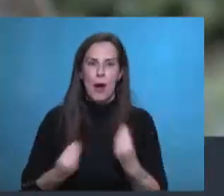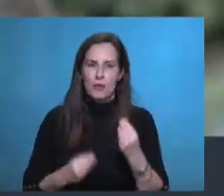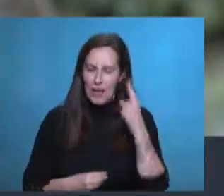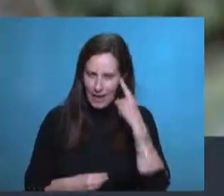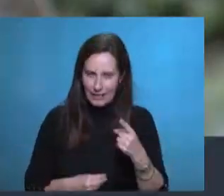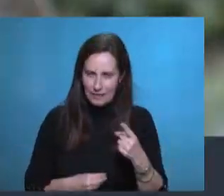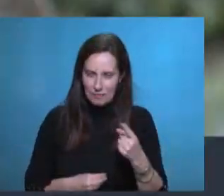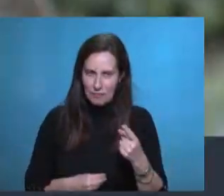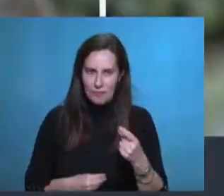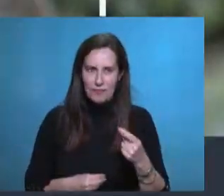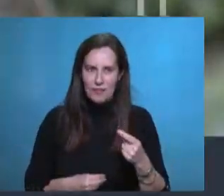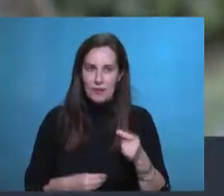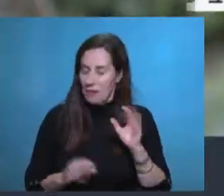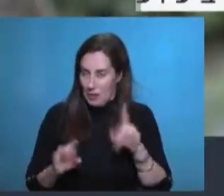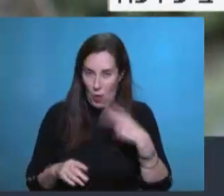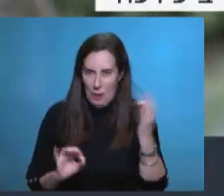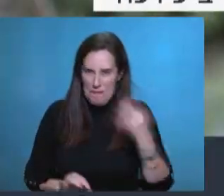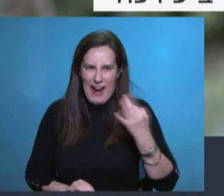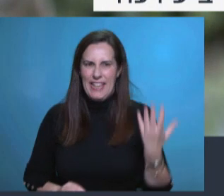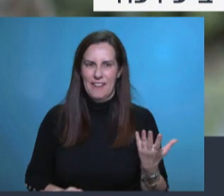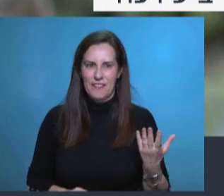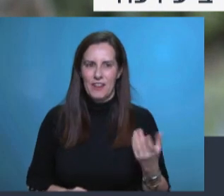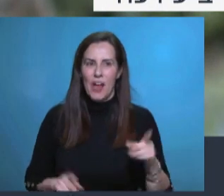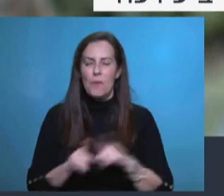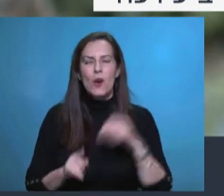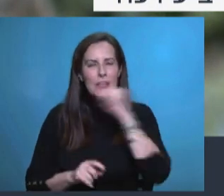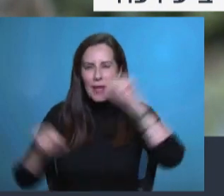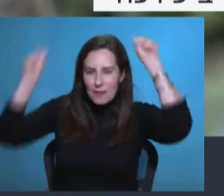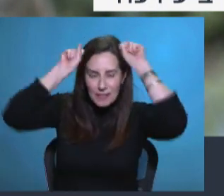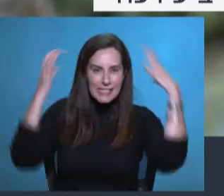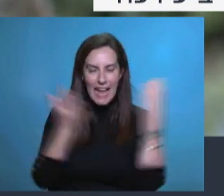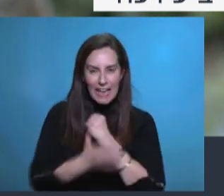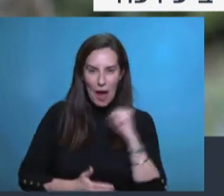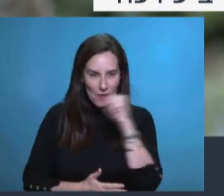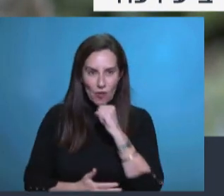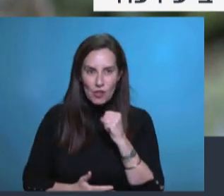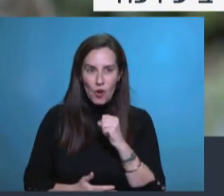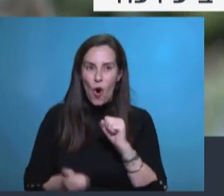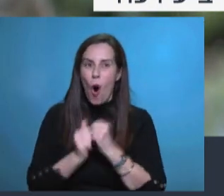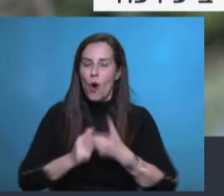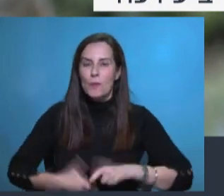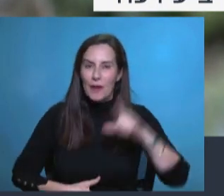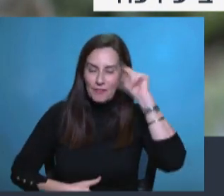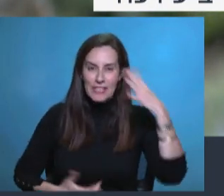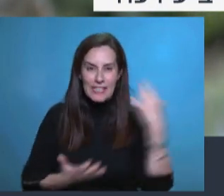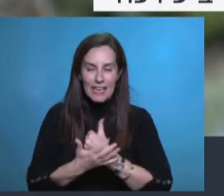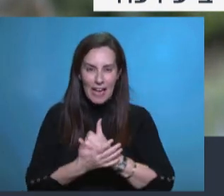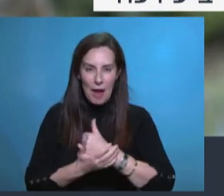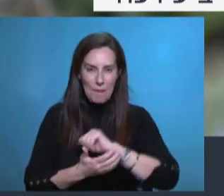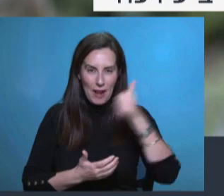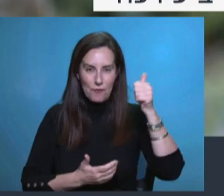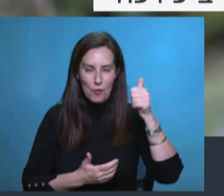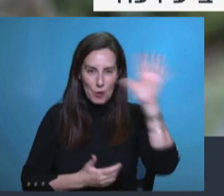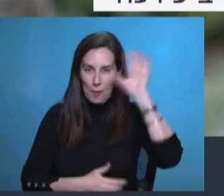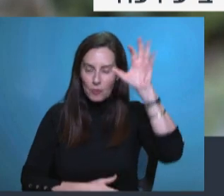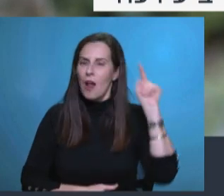יוכל להיות באמת מגניב, כמו שנטע ברזילאי זכתה באירוויזיון או שמכבי זכתה באליפות אירופה. אז באמת להפוך